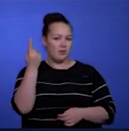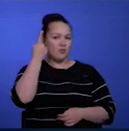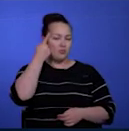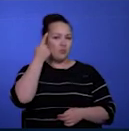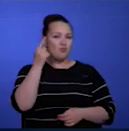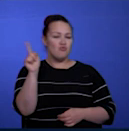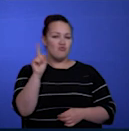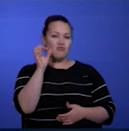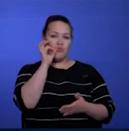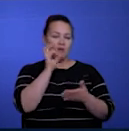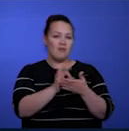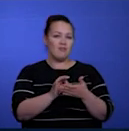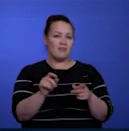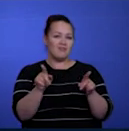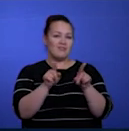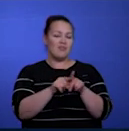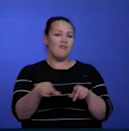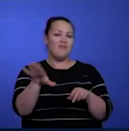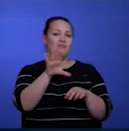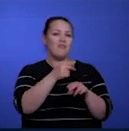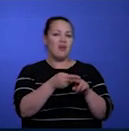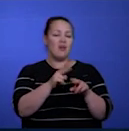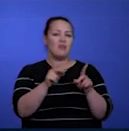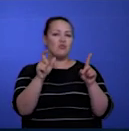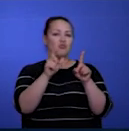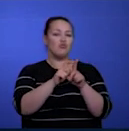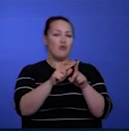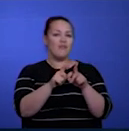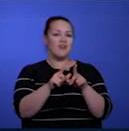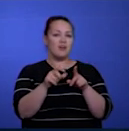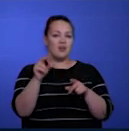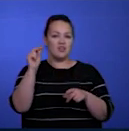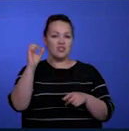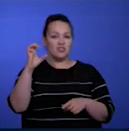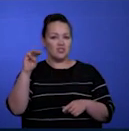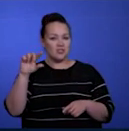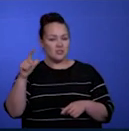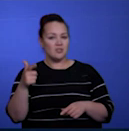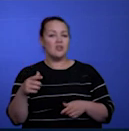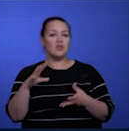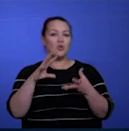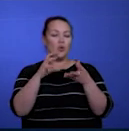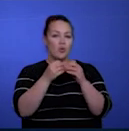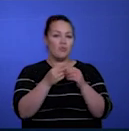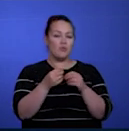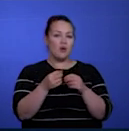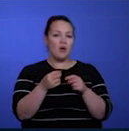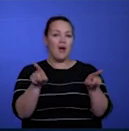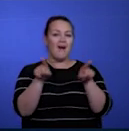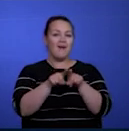ответ очевиден у всех этих слов общая часть значит они однокоренные